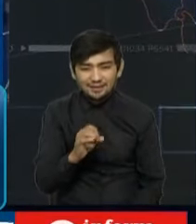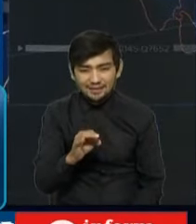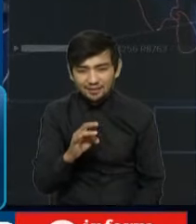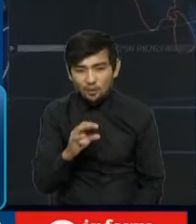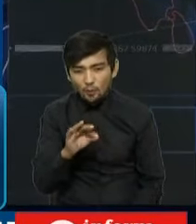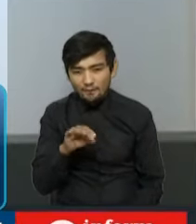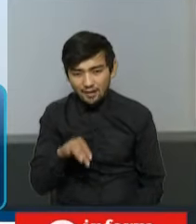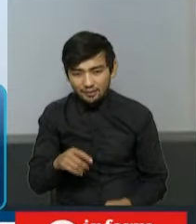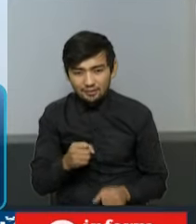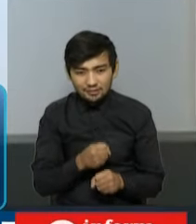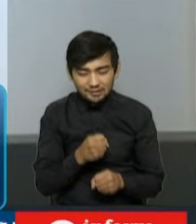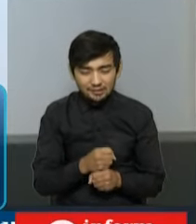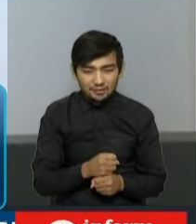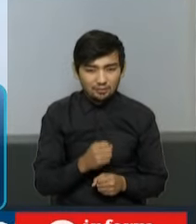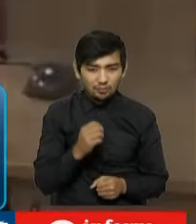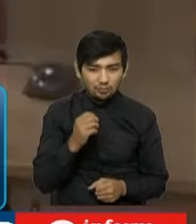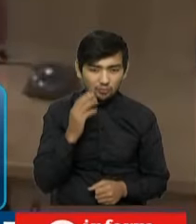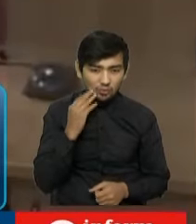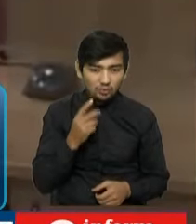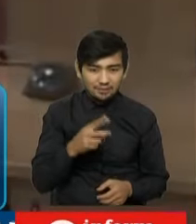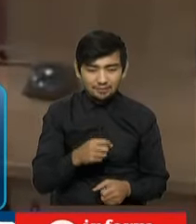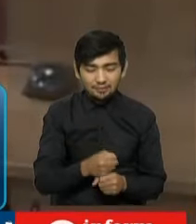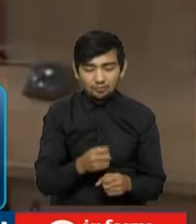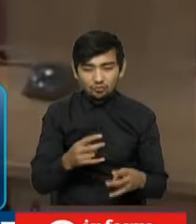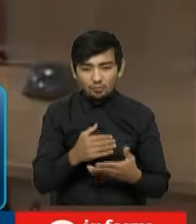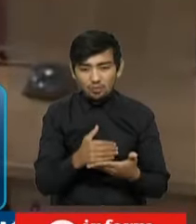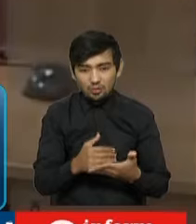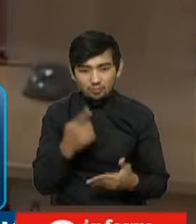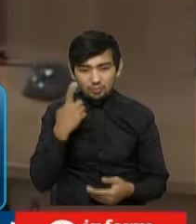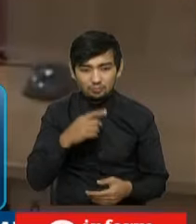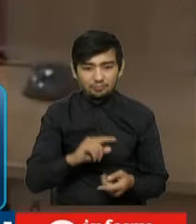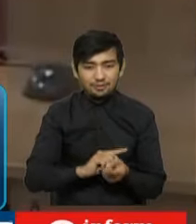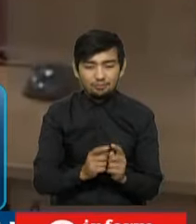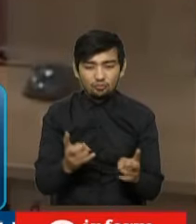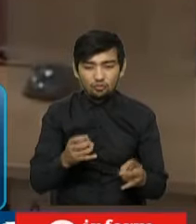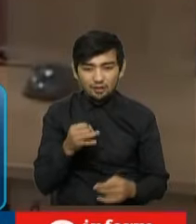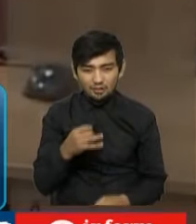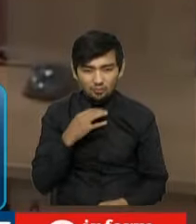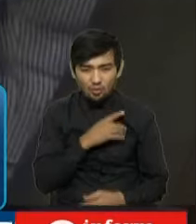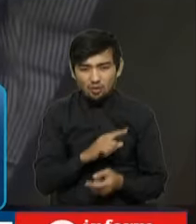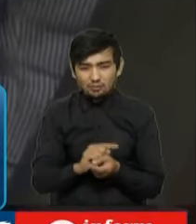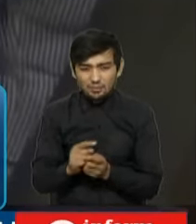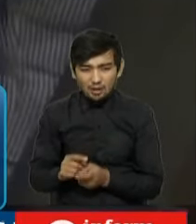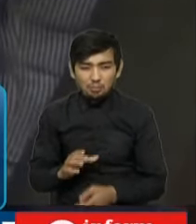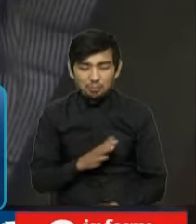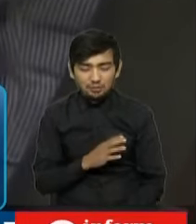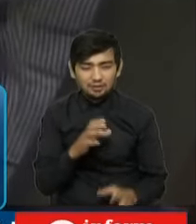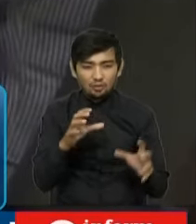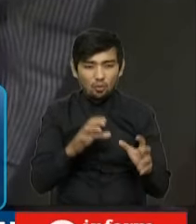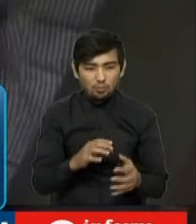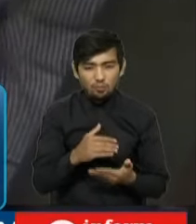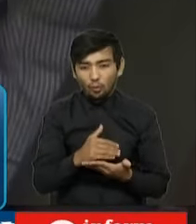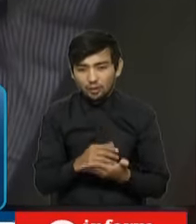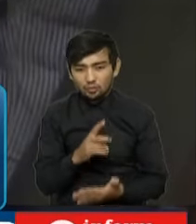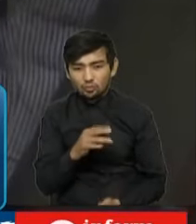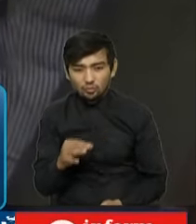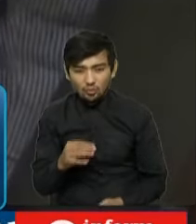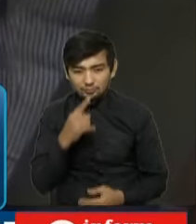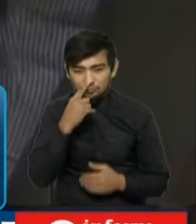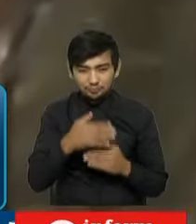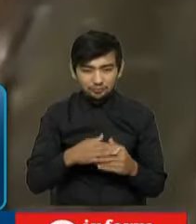для общественности. При этом общественники говорят, что за годы работы пережили немало изменений в законопроектах, и несмотря на